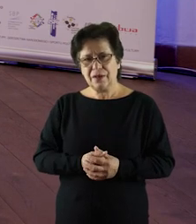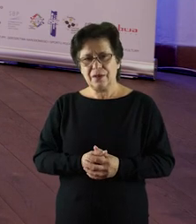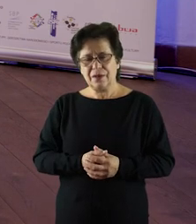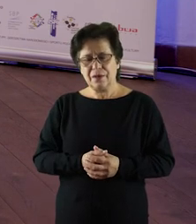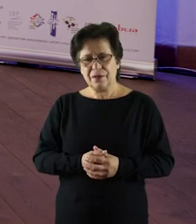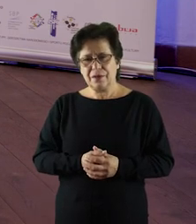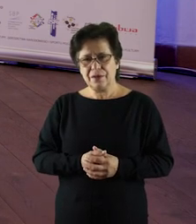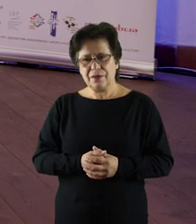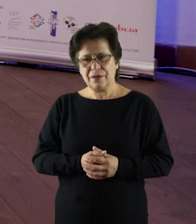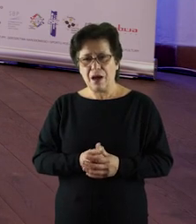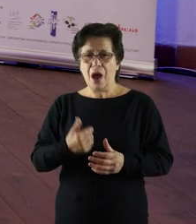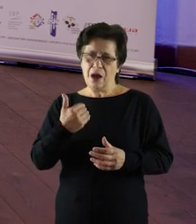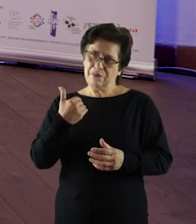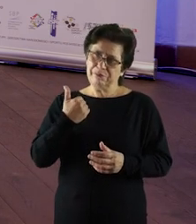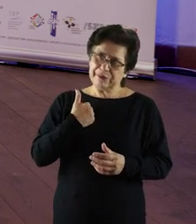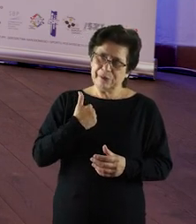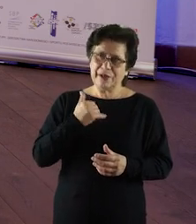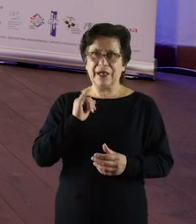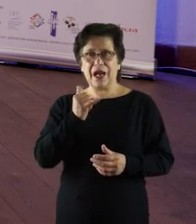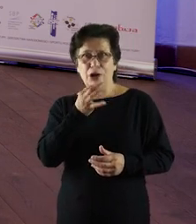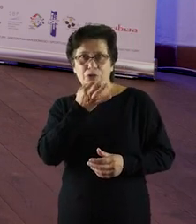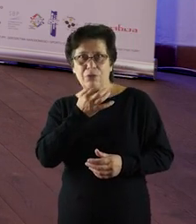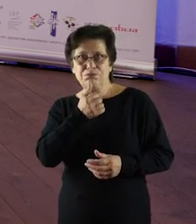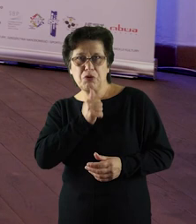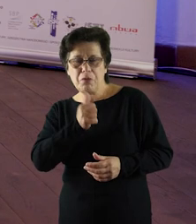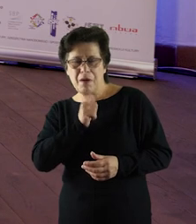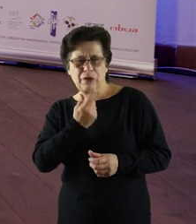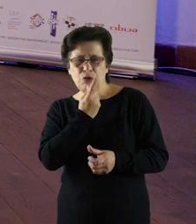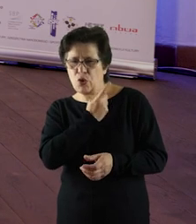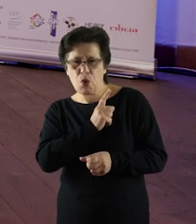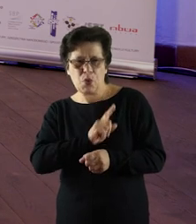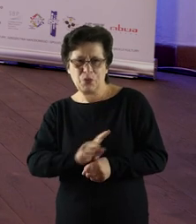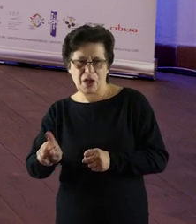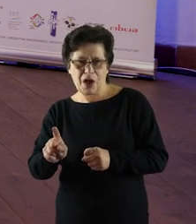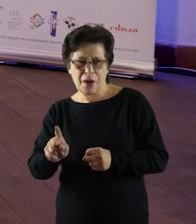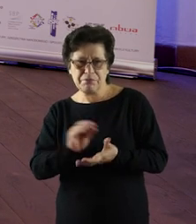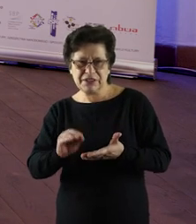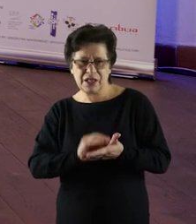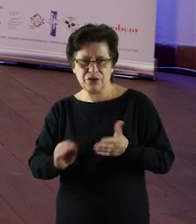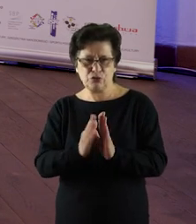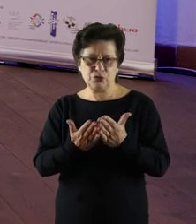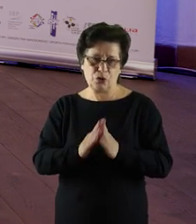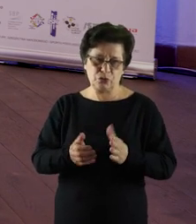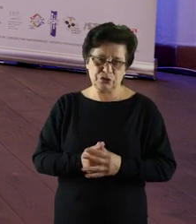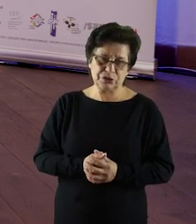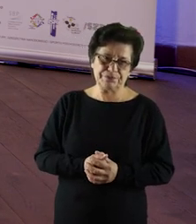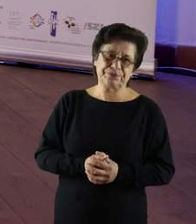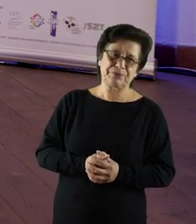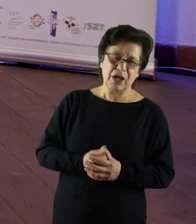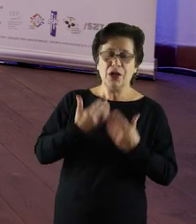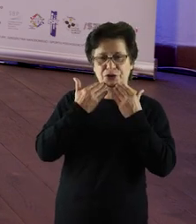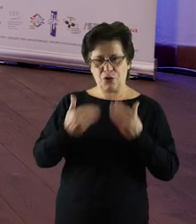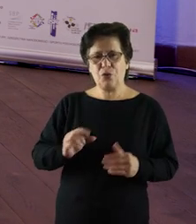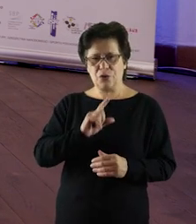nieudaną próbę w pisaniu książki? Piękne pytanie. I bardzo ci za nie dziękuję, bo byłoby fatalnie, gdybym przyjechała tutaj